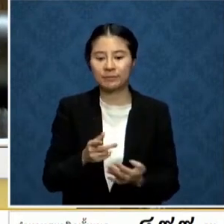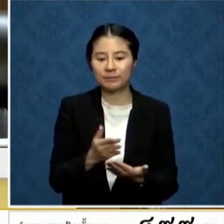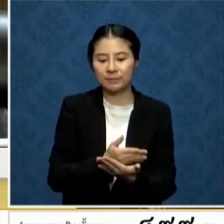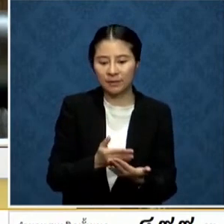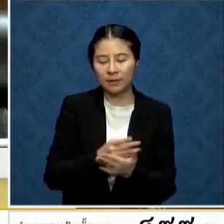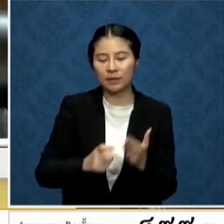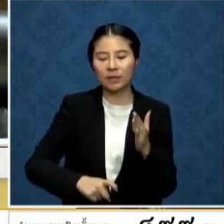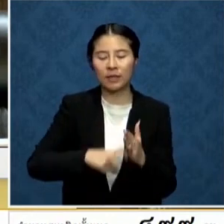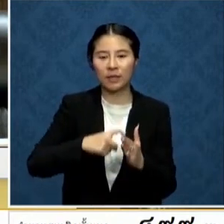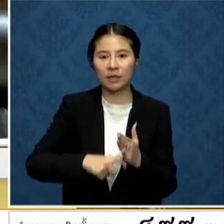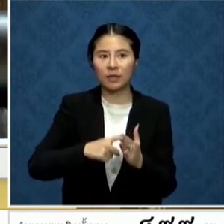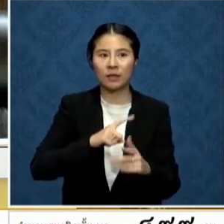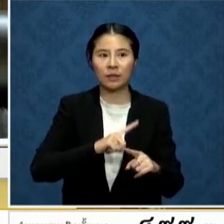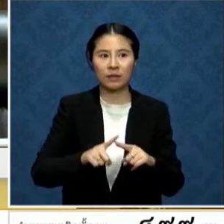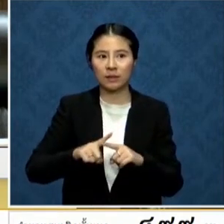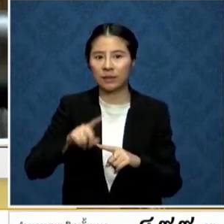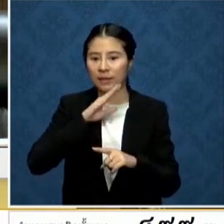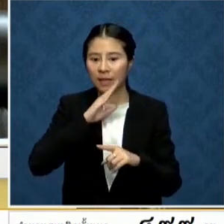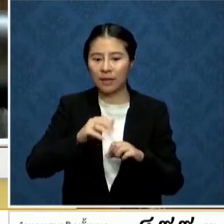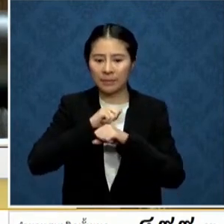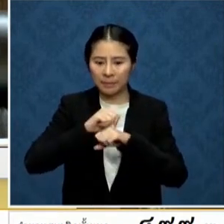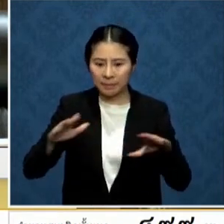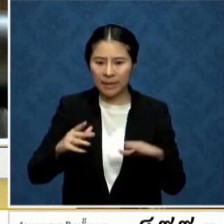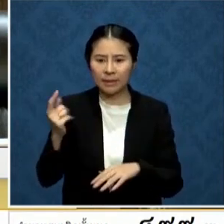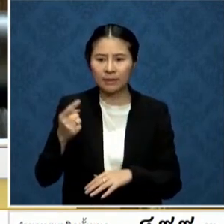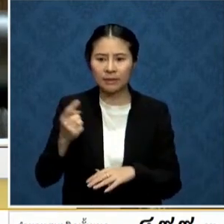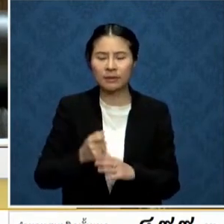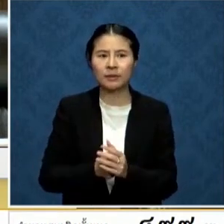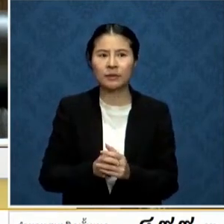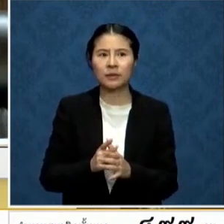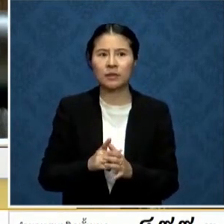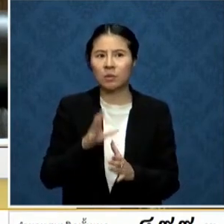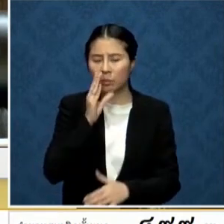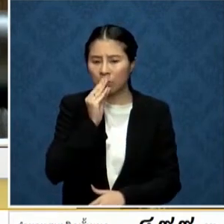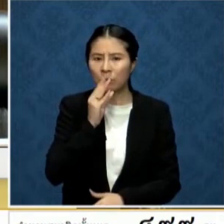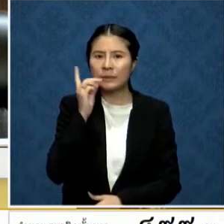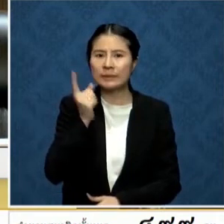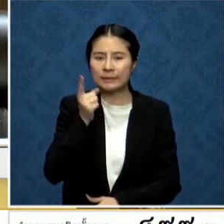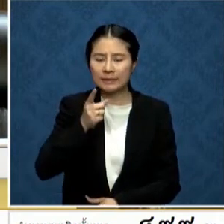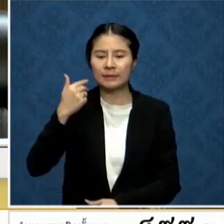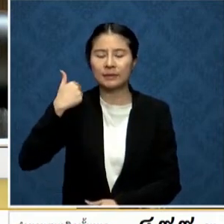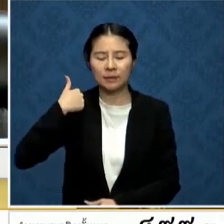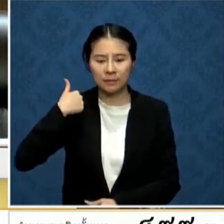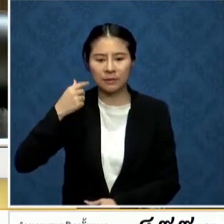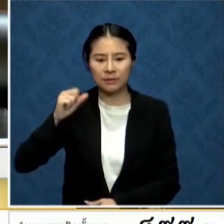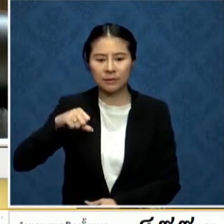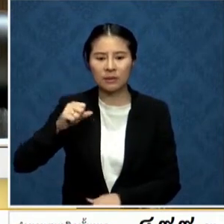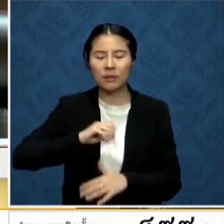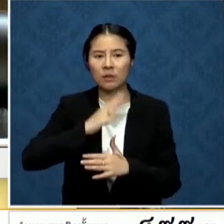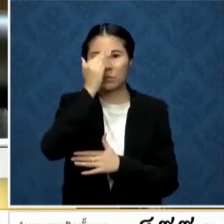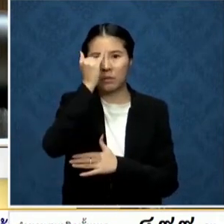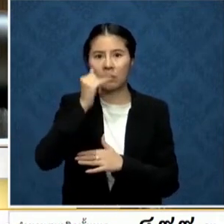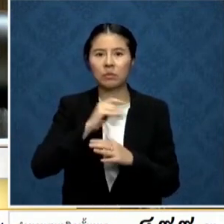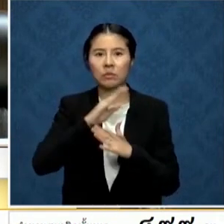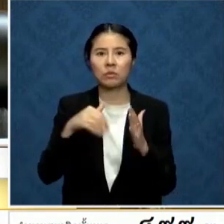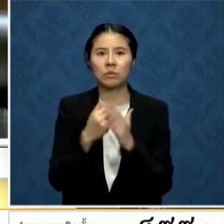ถ่ายทอดเผมถามว่าเราจะได้ข้อเท็จจริงเหรอครับแล้วเขาจะกล้าพูดความจริงเหรอครับเพราะทุกคนก็ต้องกลัวการ